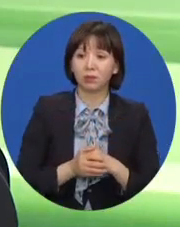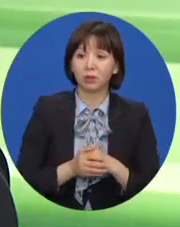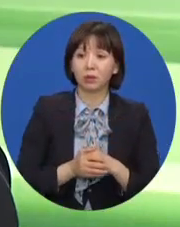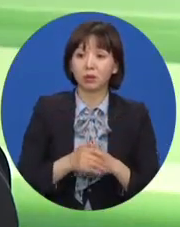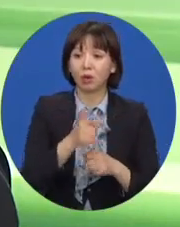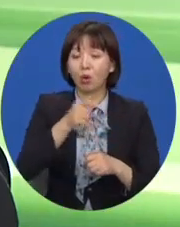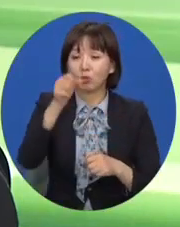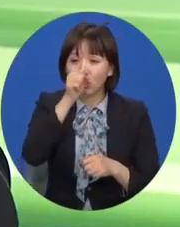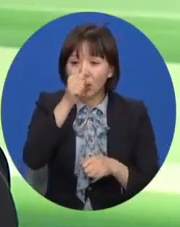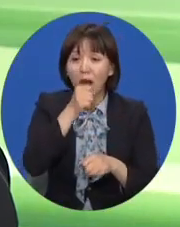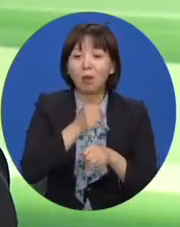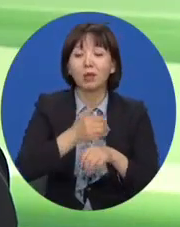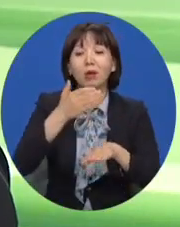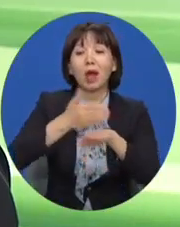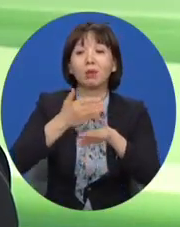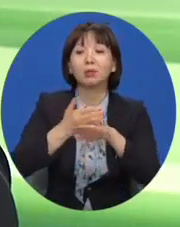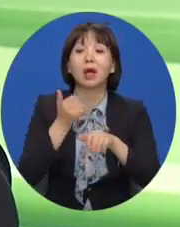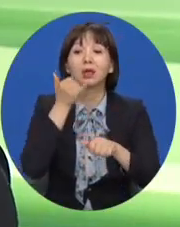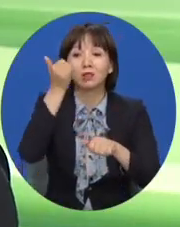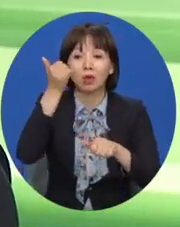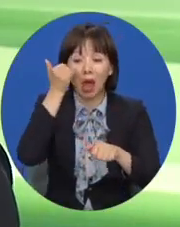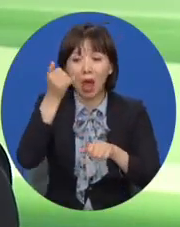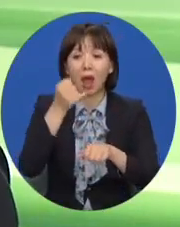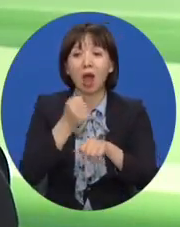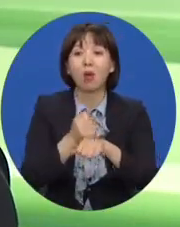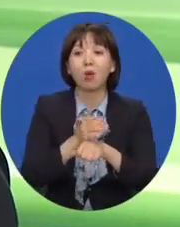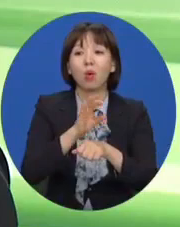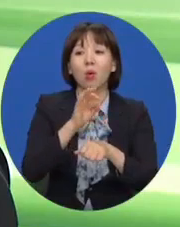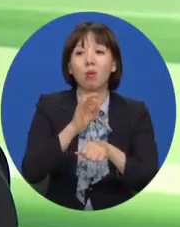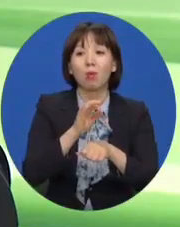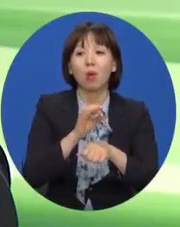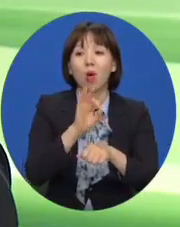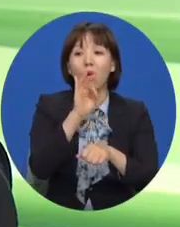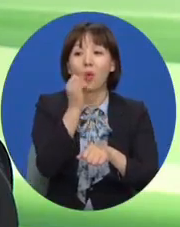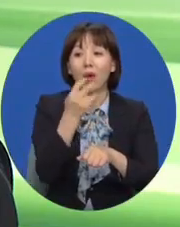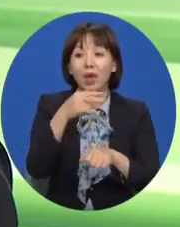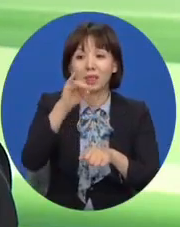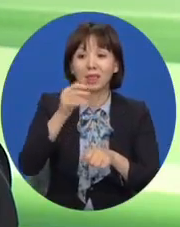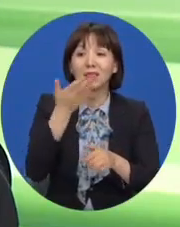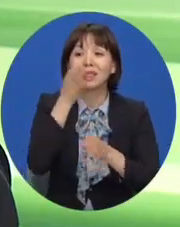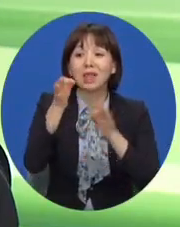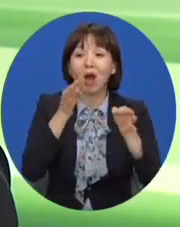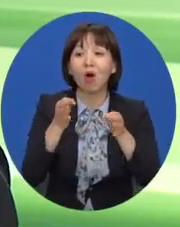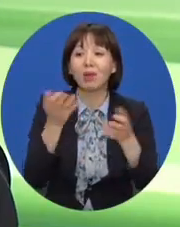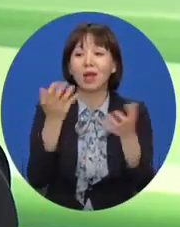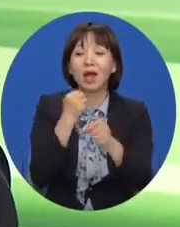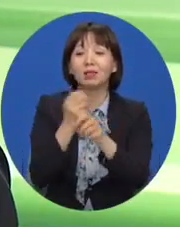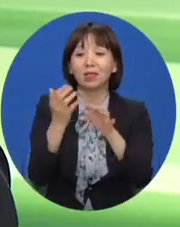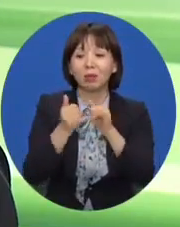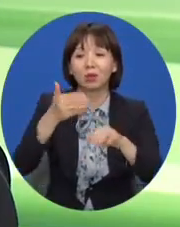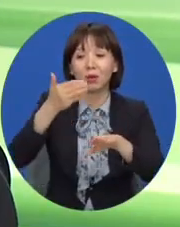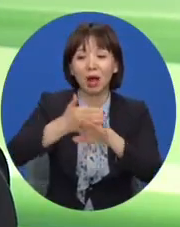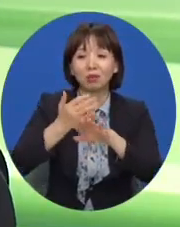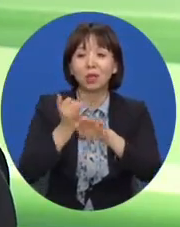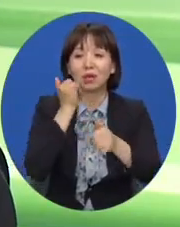그러면서 저한테까지 감사의 전화도 외식업 조합장도 저한테 전화를 하고 청풍의 외식업 조합장은 아주 이거 정말 너무 고마워서 어쩔